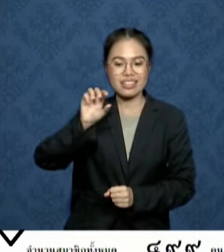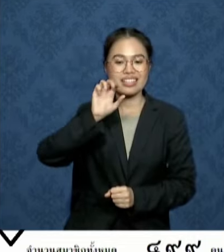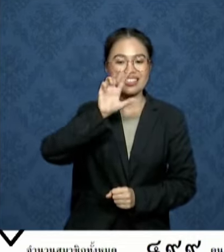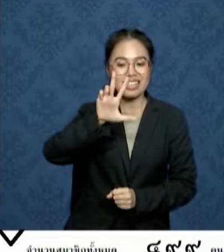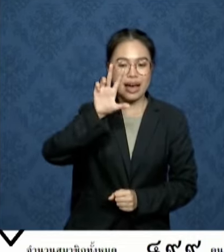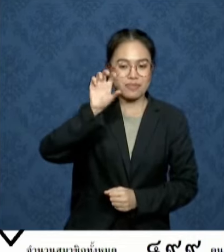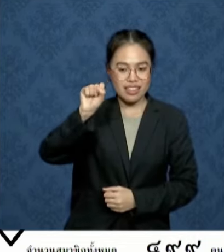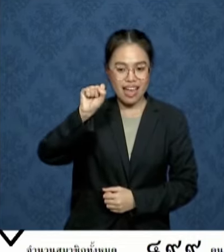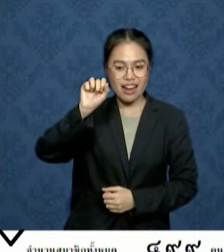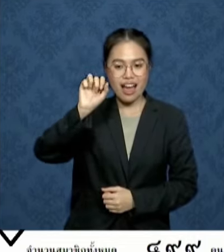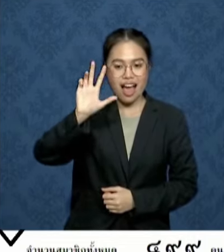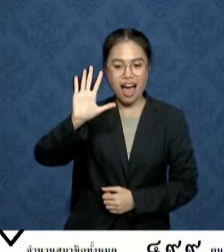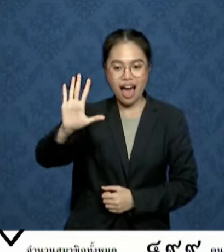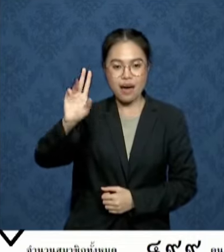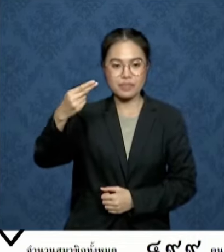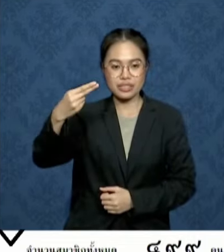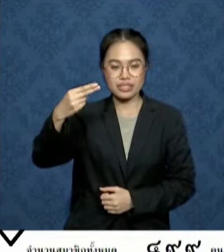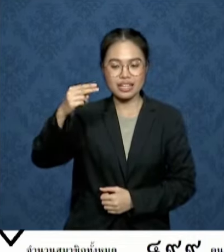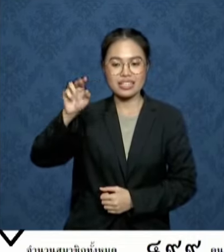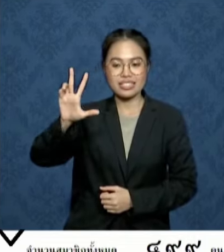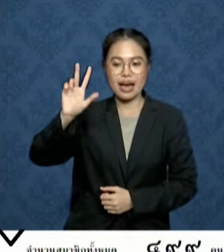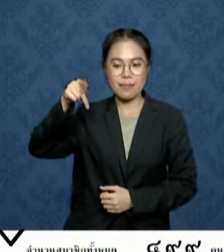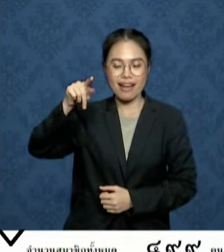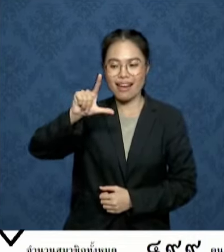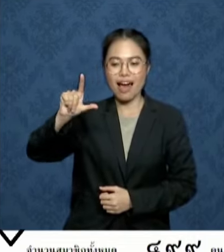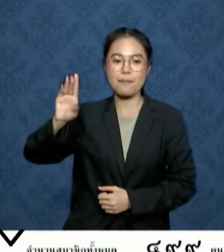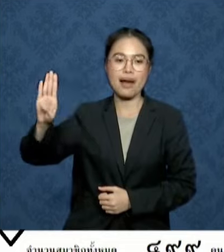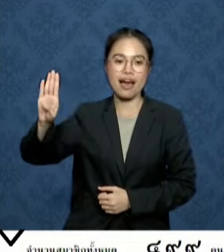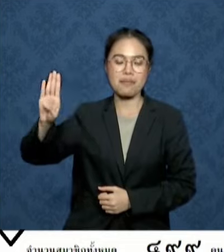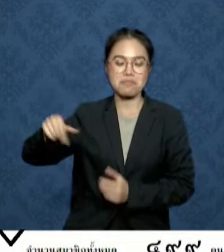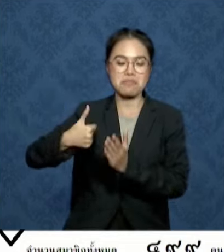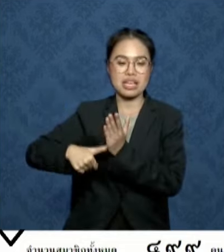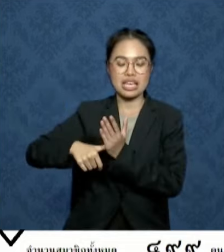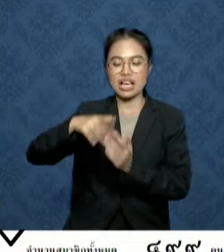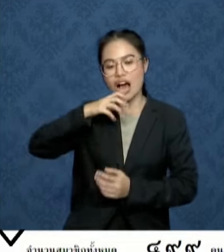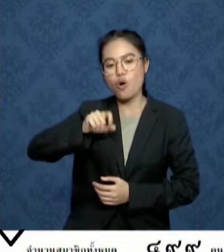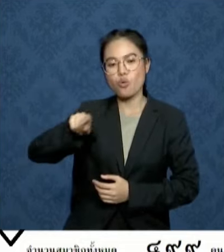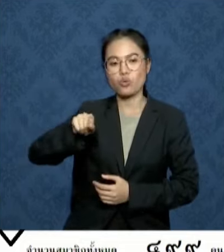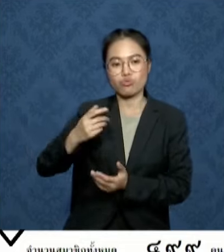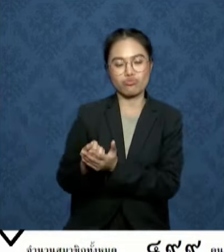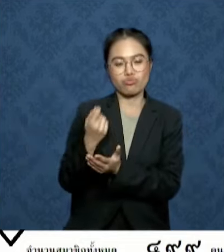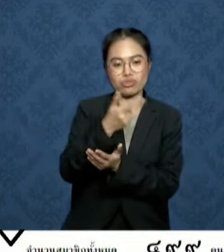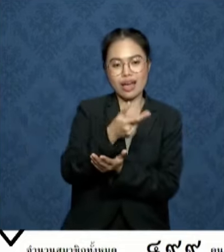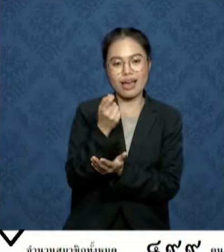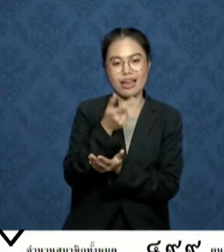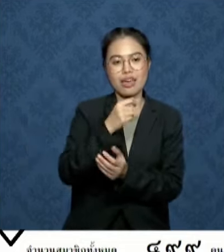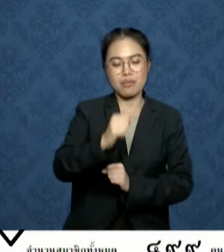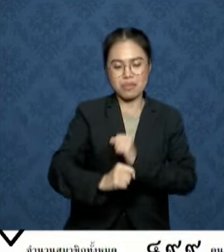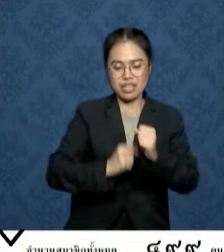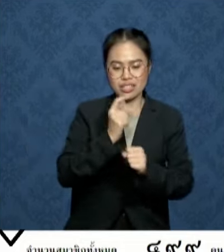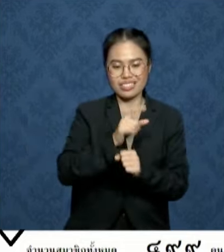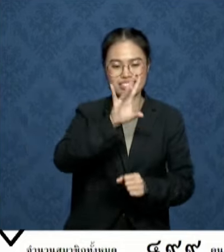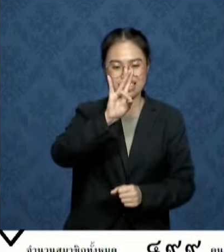355,000 ลานบาท โดยไม่ก่อนนี่ ก้อนใหม่นะครับโดยเฉลียต้จายคืนเพิมปกปีละ 72,